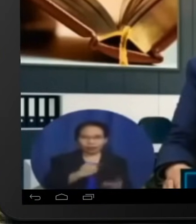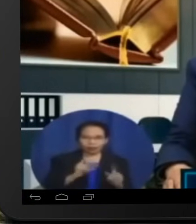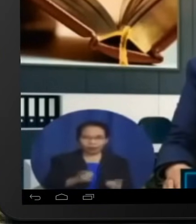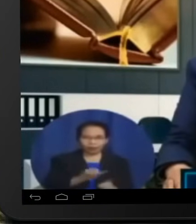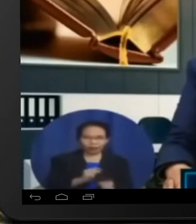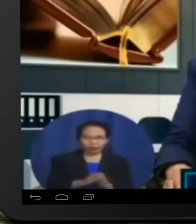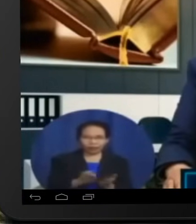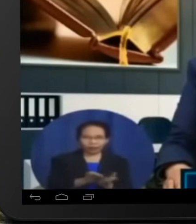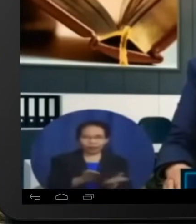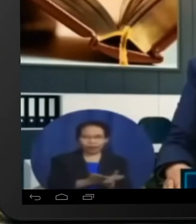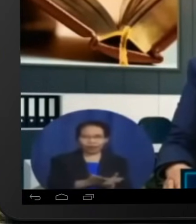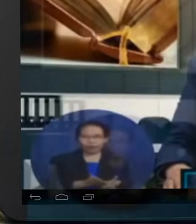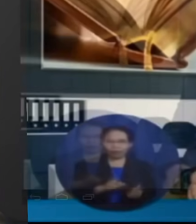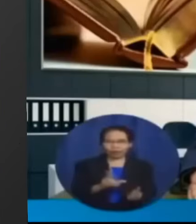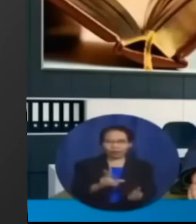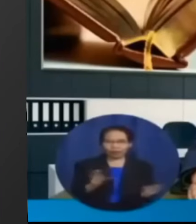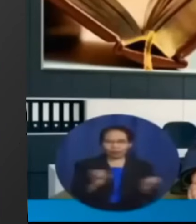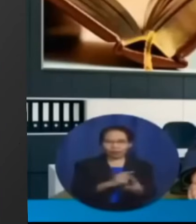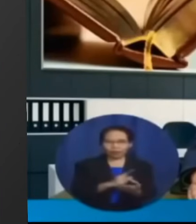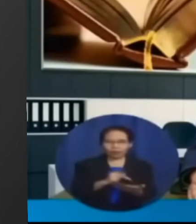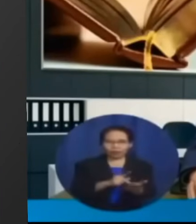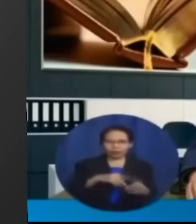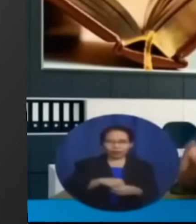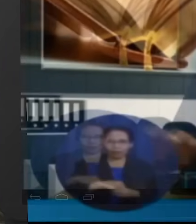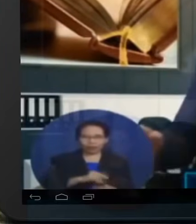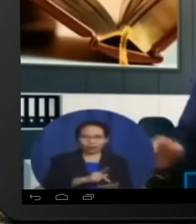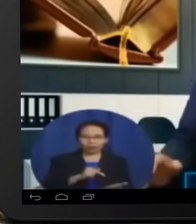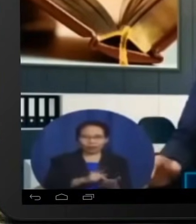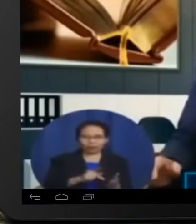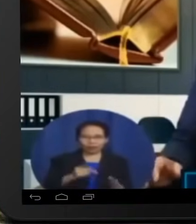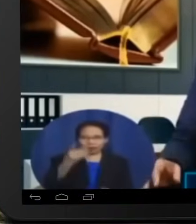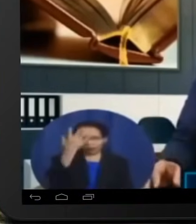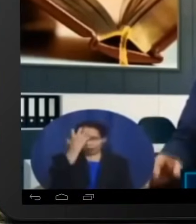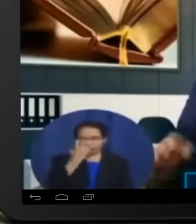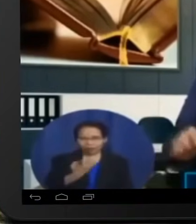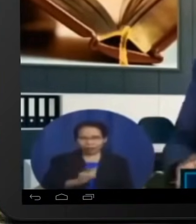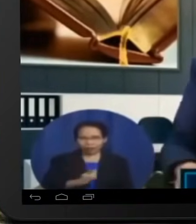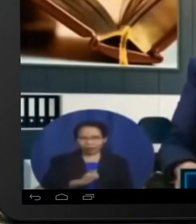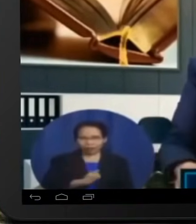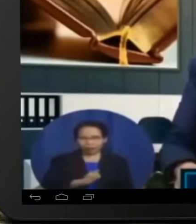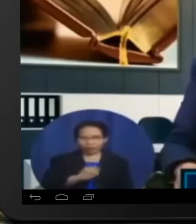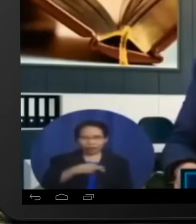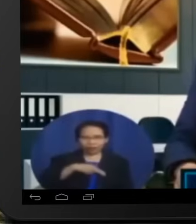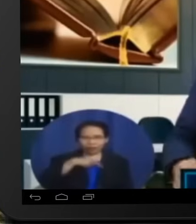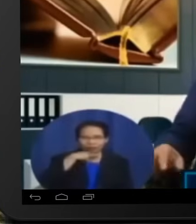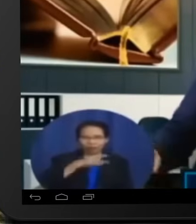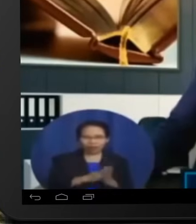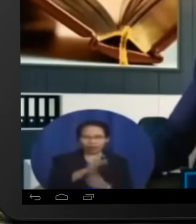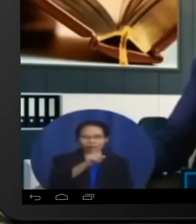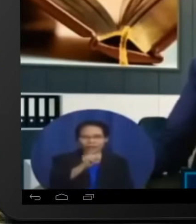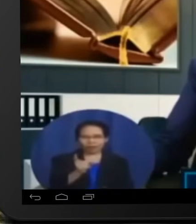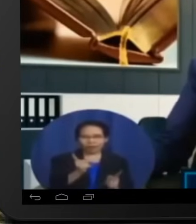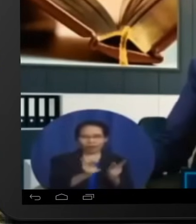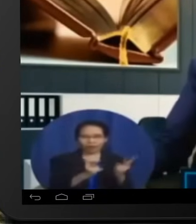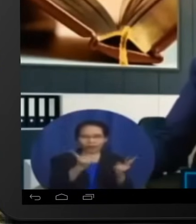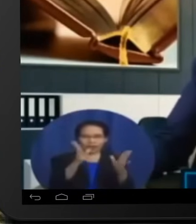sa Biblia. Ah, nag-aalit yung isa, hindi naman siya nagtanong. Pero ang nagtanong, Katoliko, yung isang